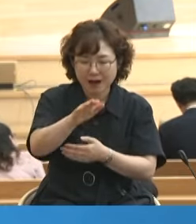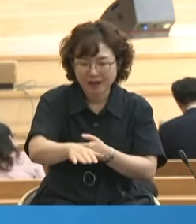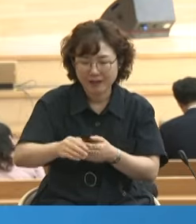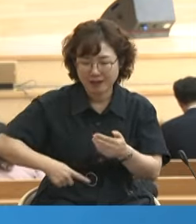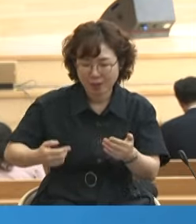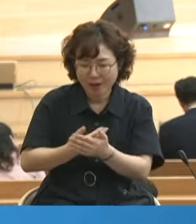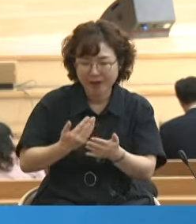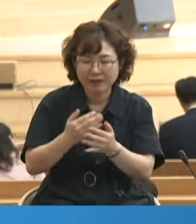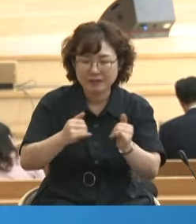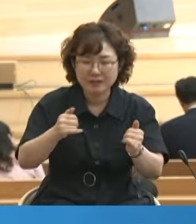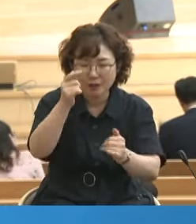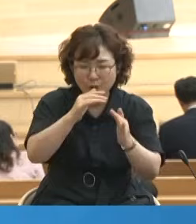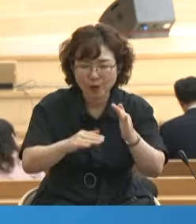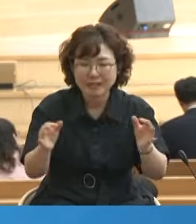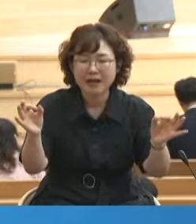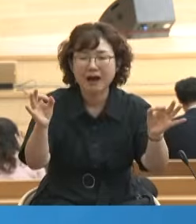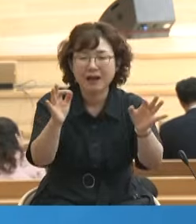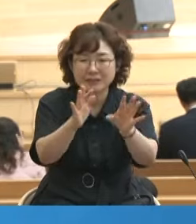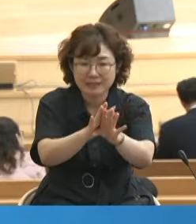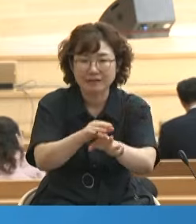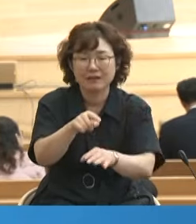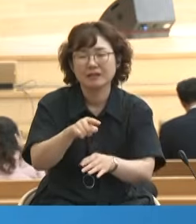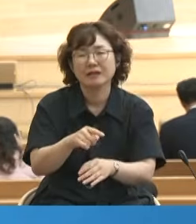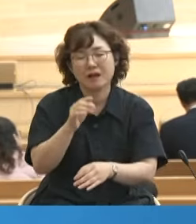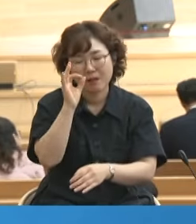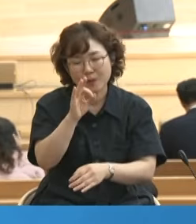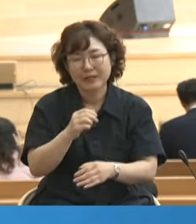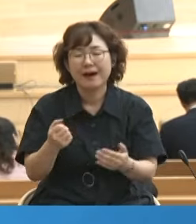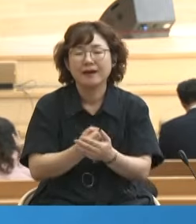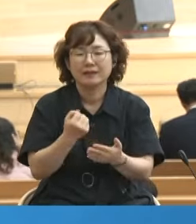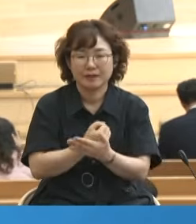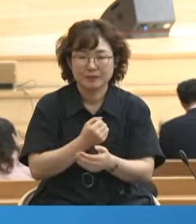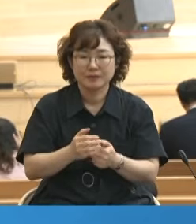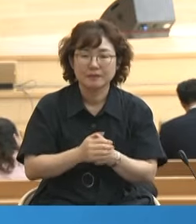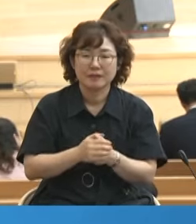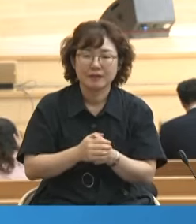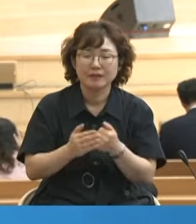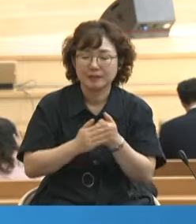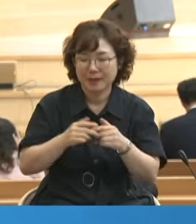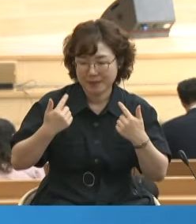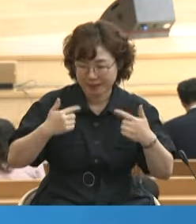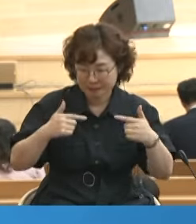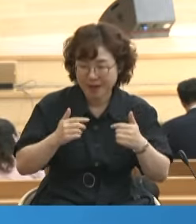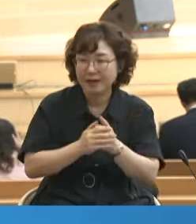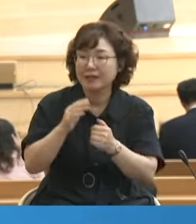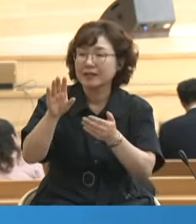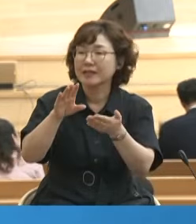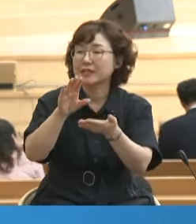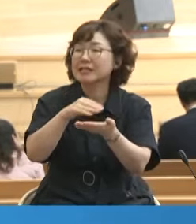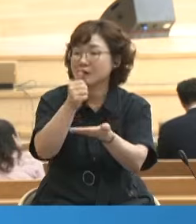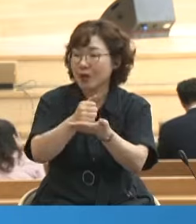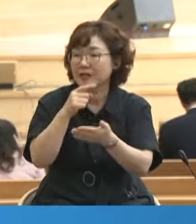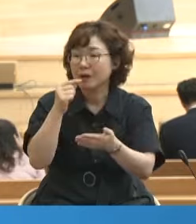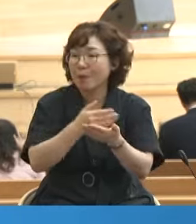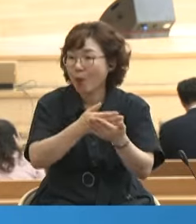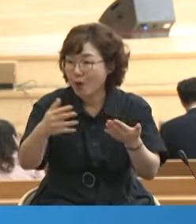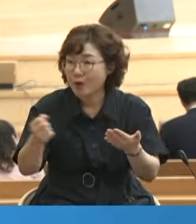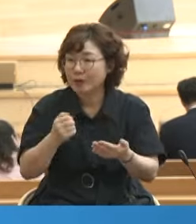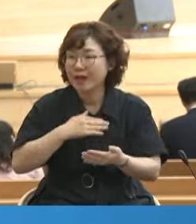것이 너무 안타까워요. 여러분 날마다 그리스도의 보혈로 우리 죄를